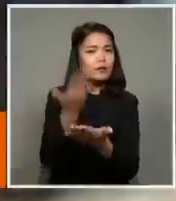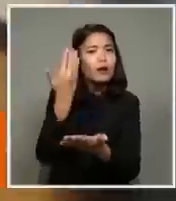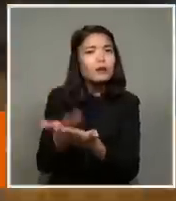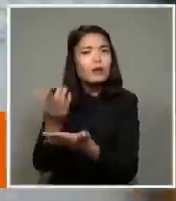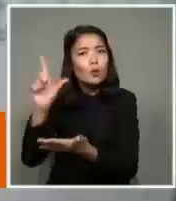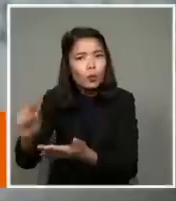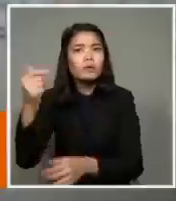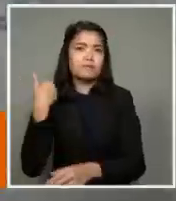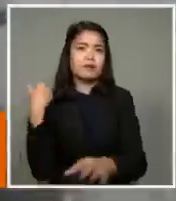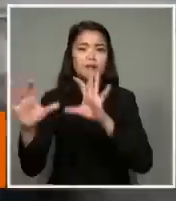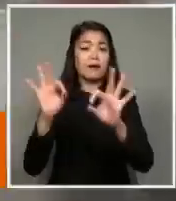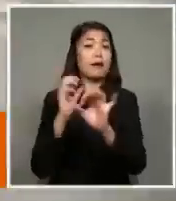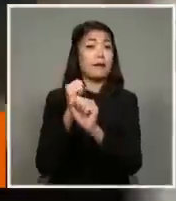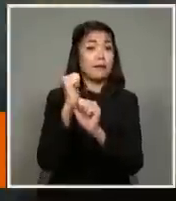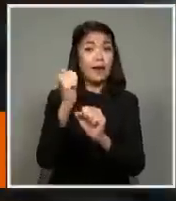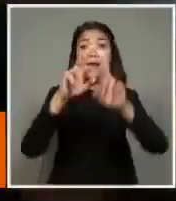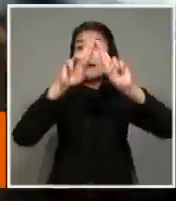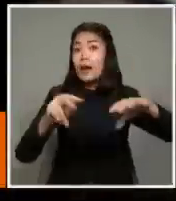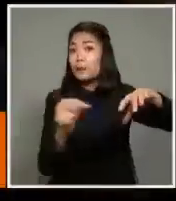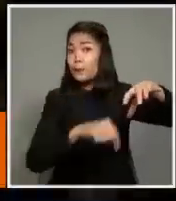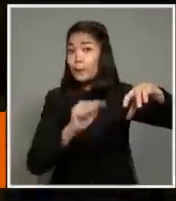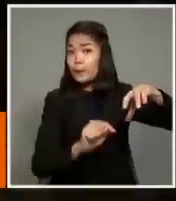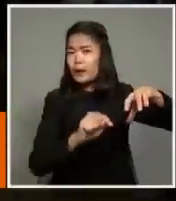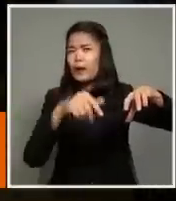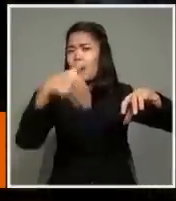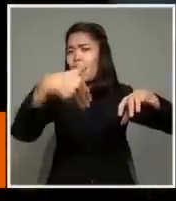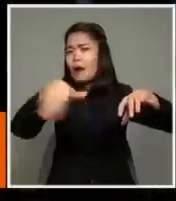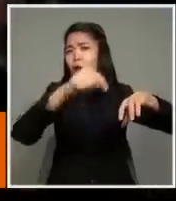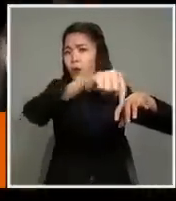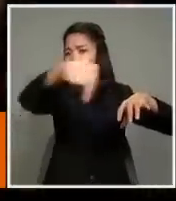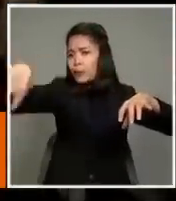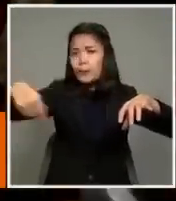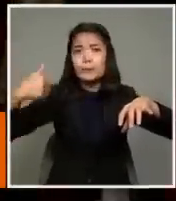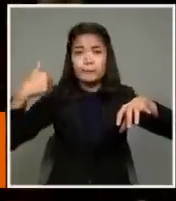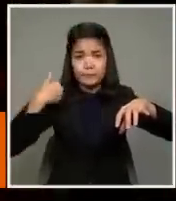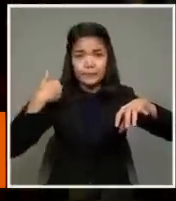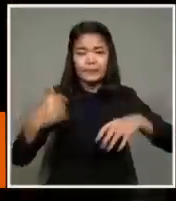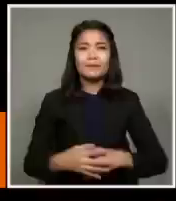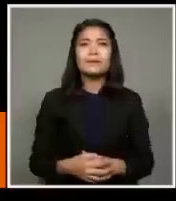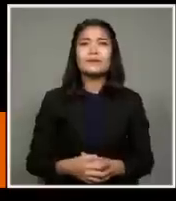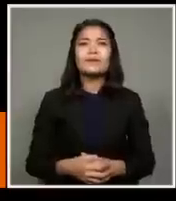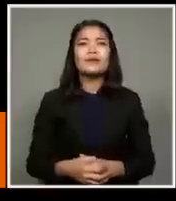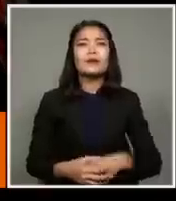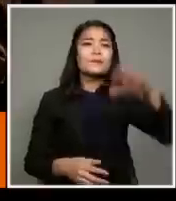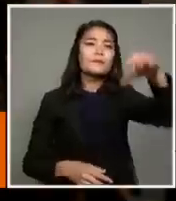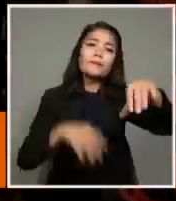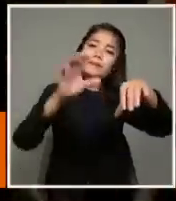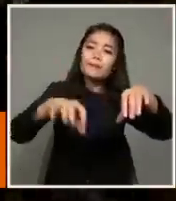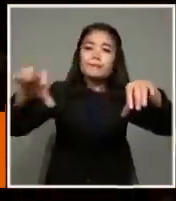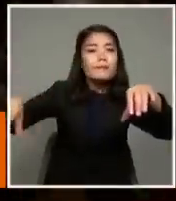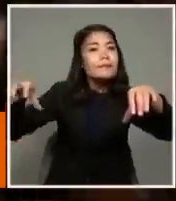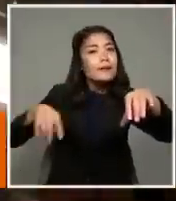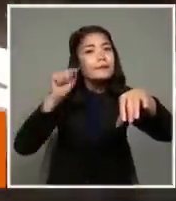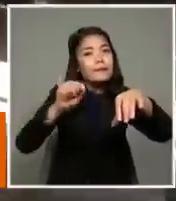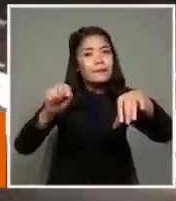ไปนะคะแล้วไม่เพียงแค่ร้านในคลองถมเซ็นเตอร์เท่านั้นค่ะยังมีแผงร้านค้าอีกมากมายตั้งเรียงรายกันอยู่โดยรอบๆ